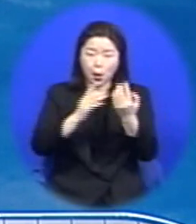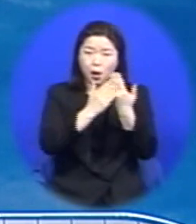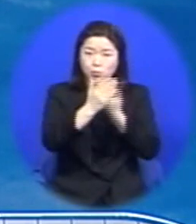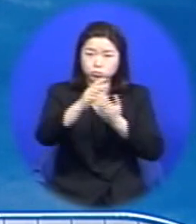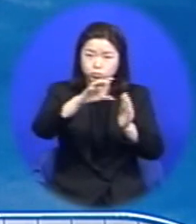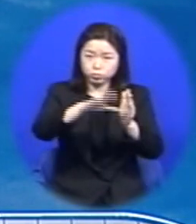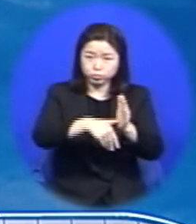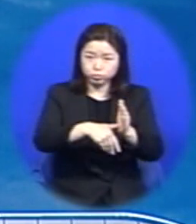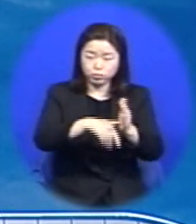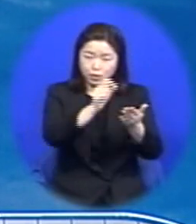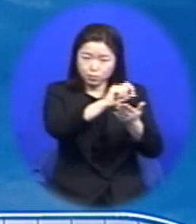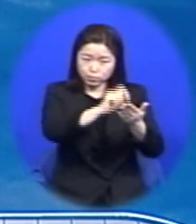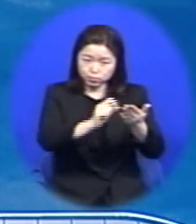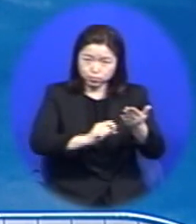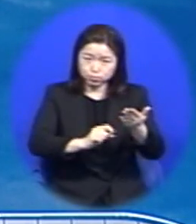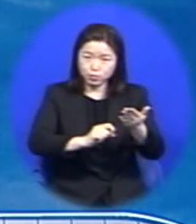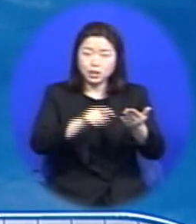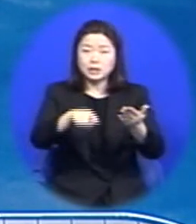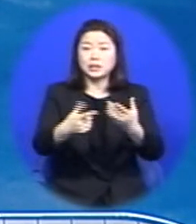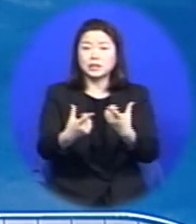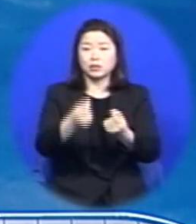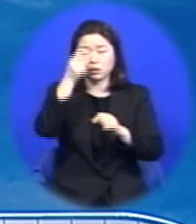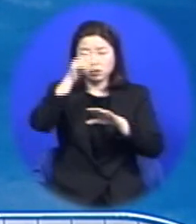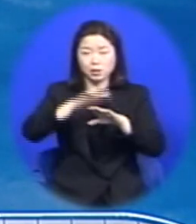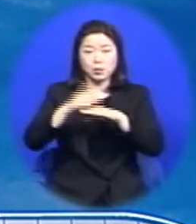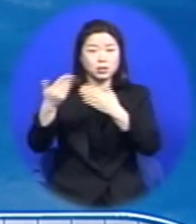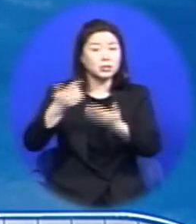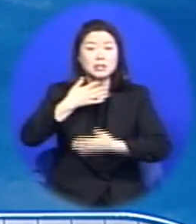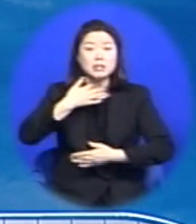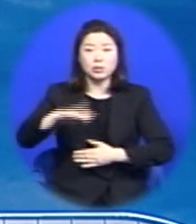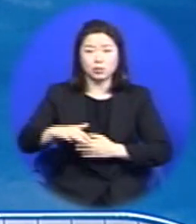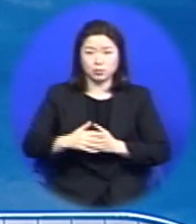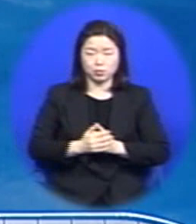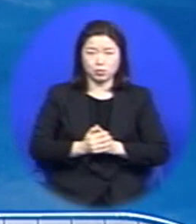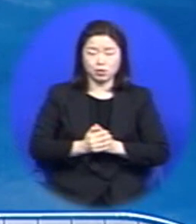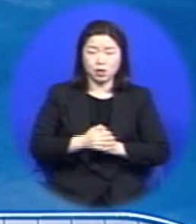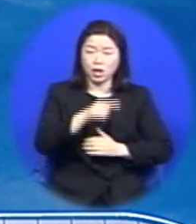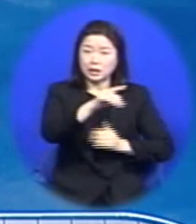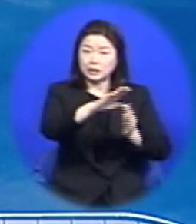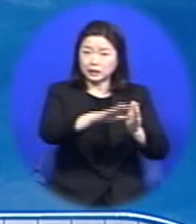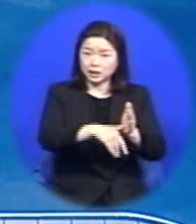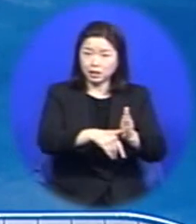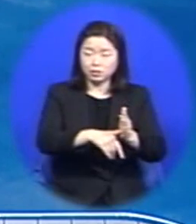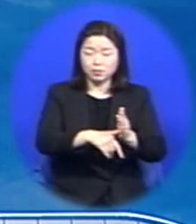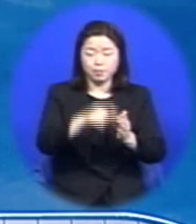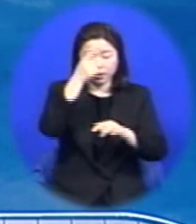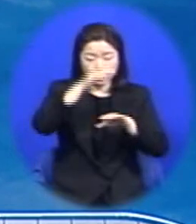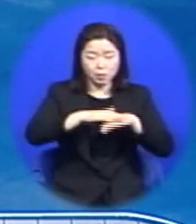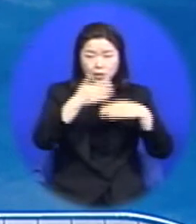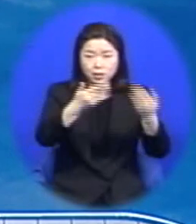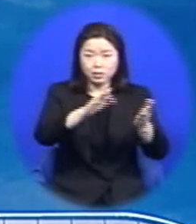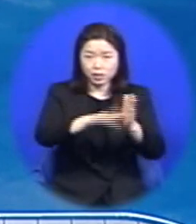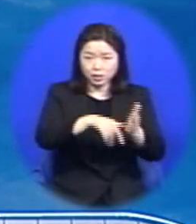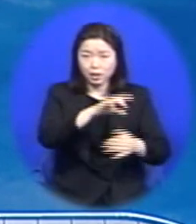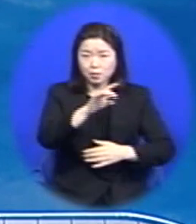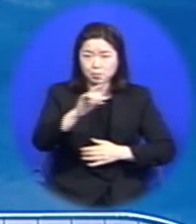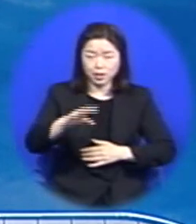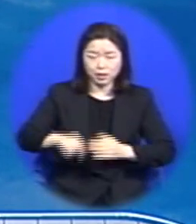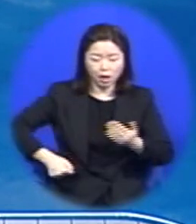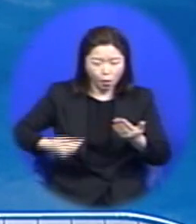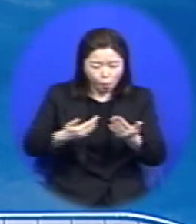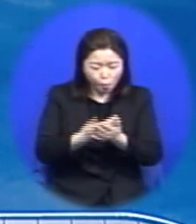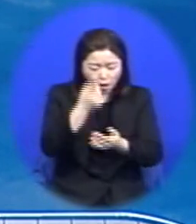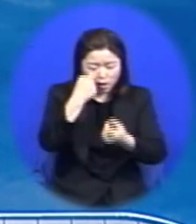때 기록되어 있는 그런 예배는 드려본 적이 없었어요. 그 당시에는 예배를 드릴 때마다